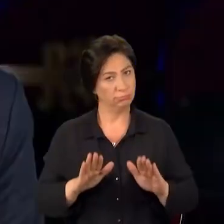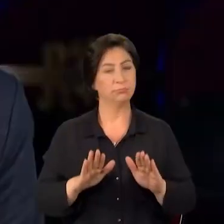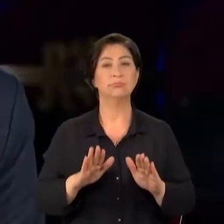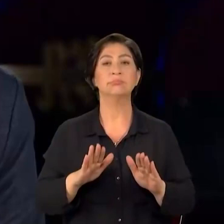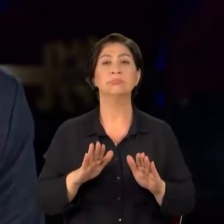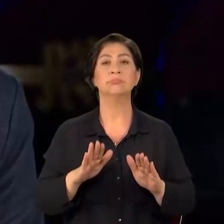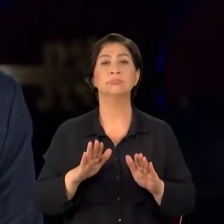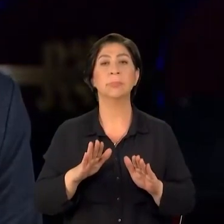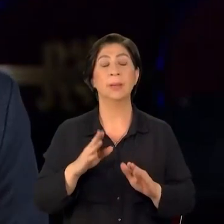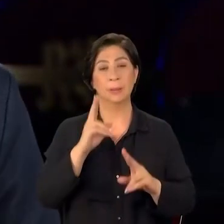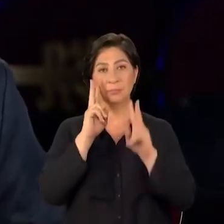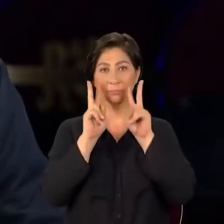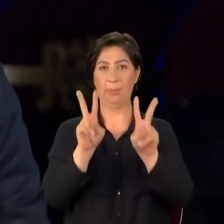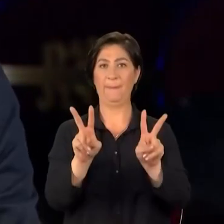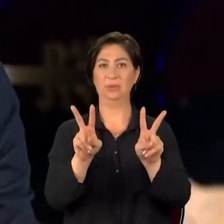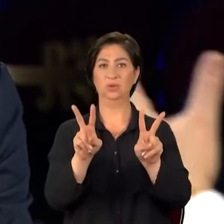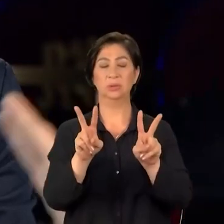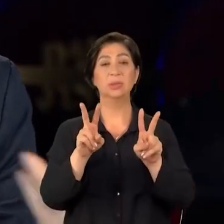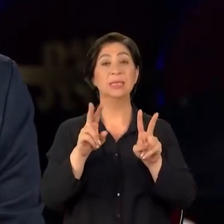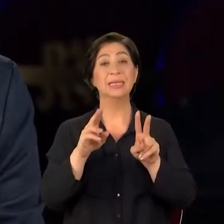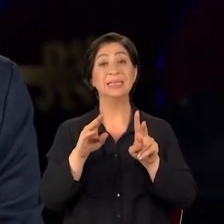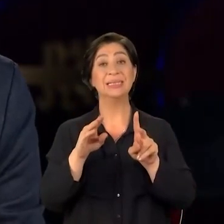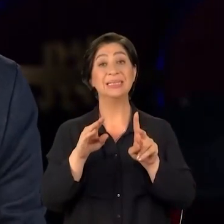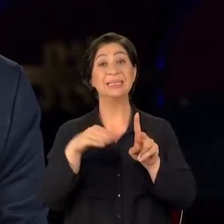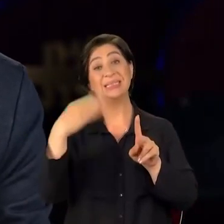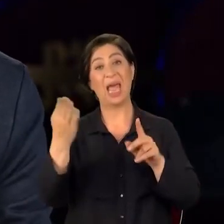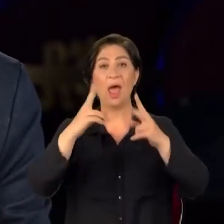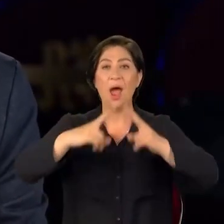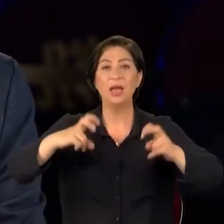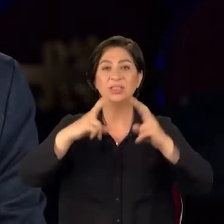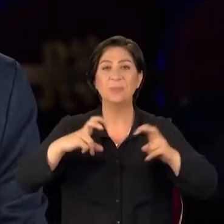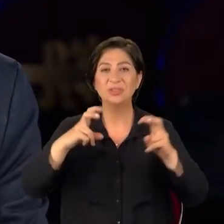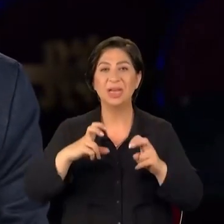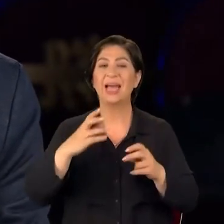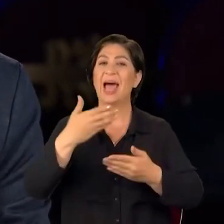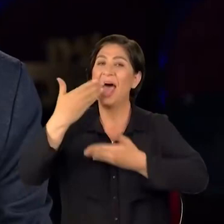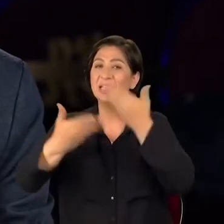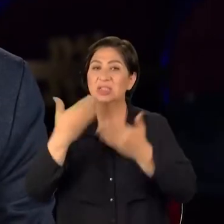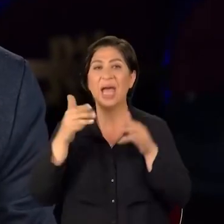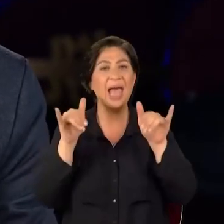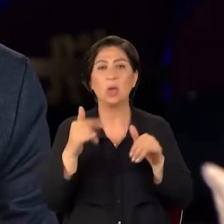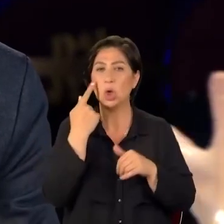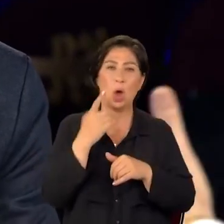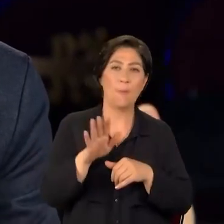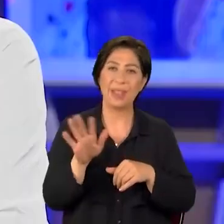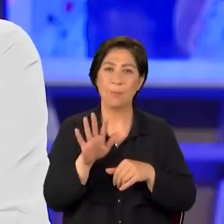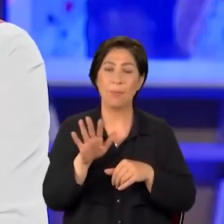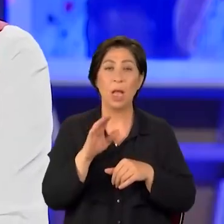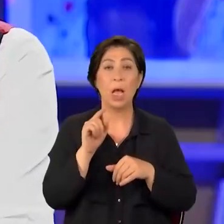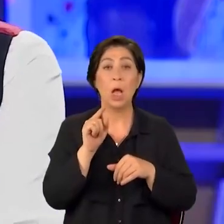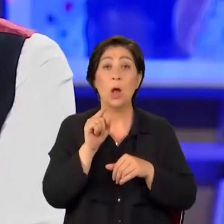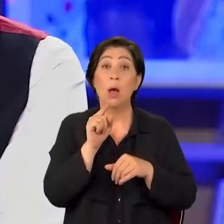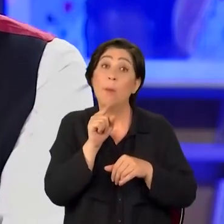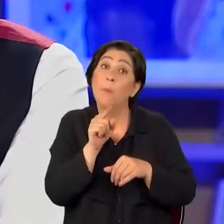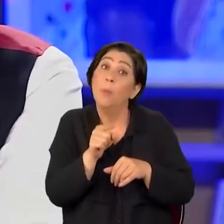Aklı Selim bakış açısını diğer araştırmacılarda ve yorumcularda görmedim. Bu herhalde